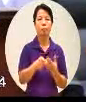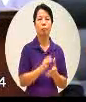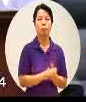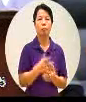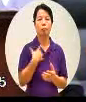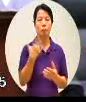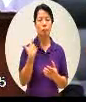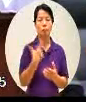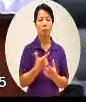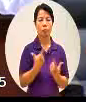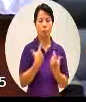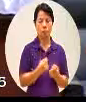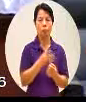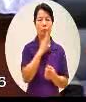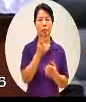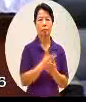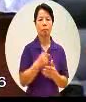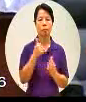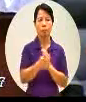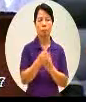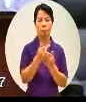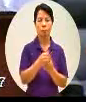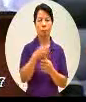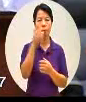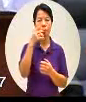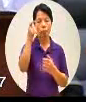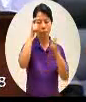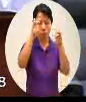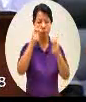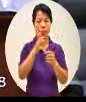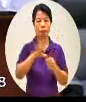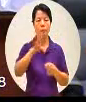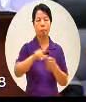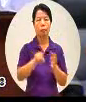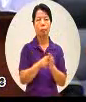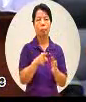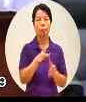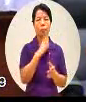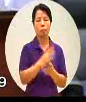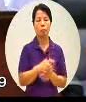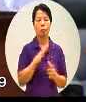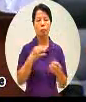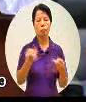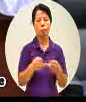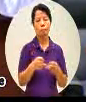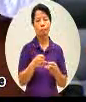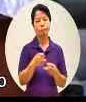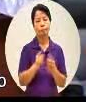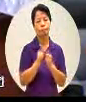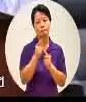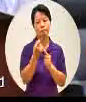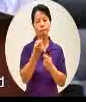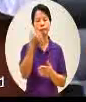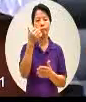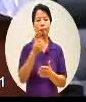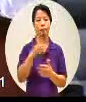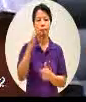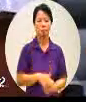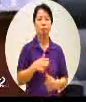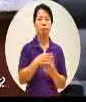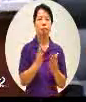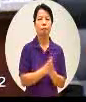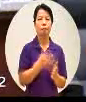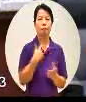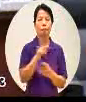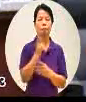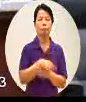本来可以念雄中的，可是我雄中就运气歹，差一输出啊落块，我底下剩九十分尔。平平去